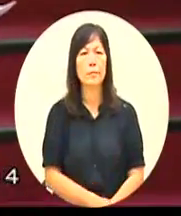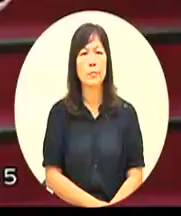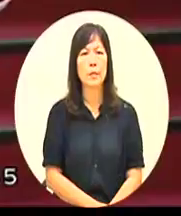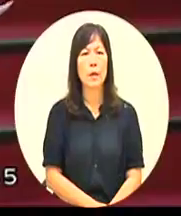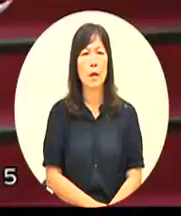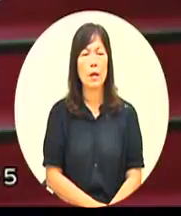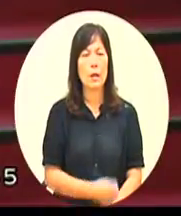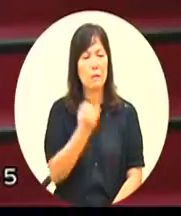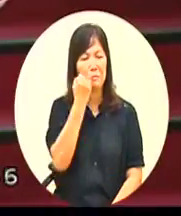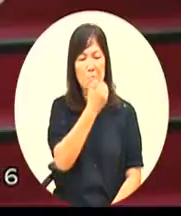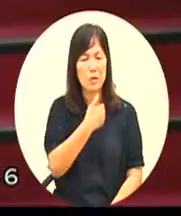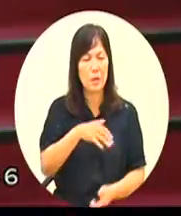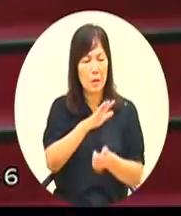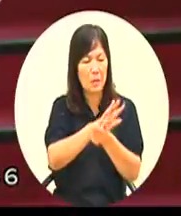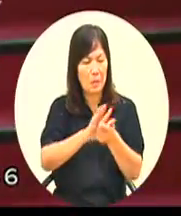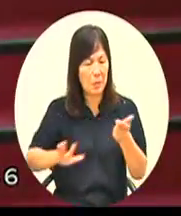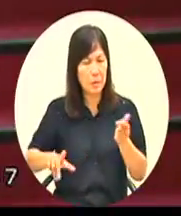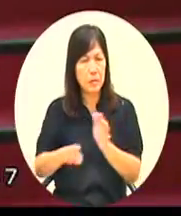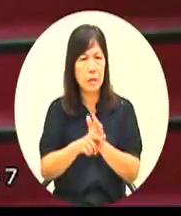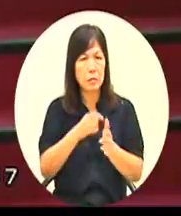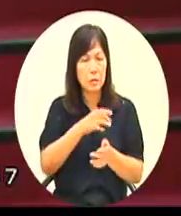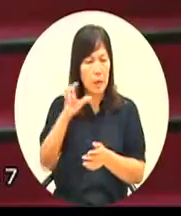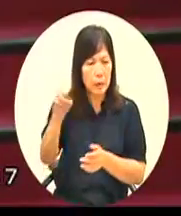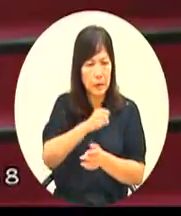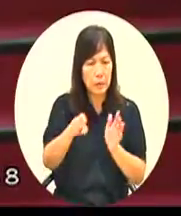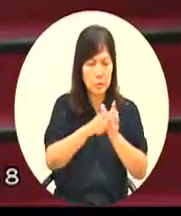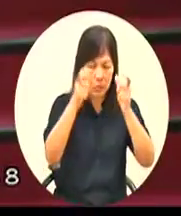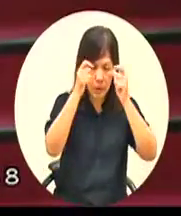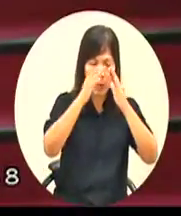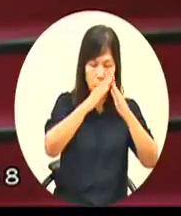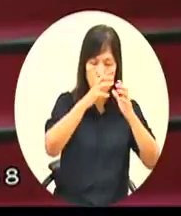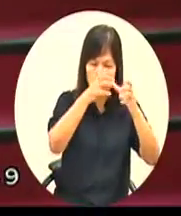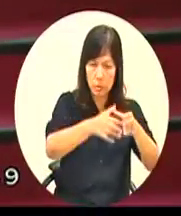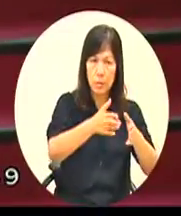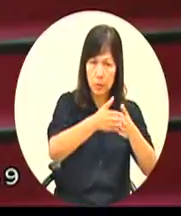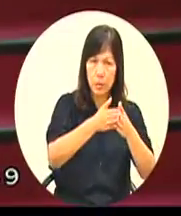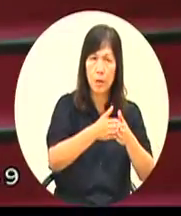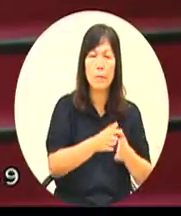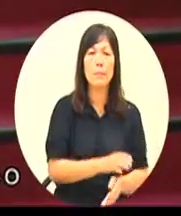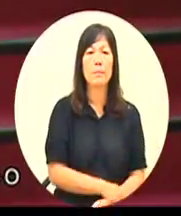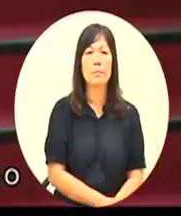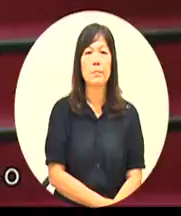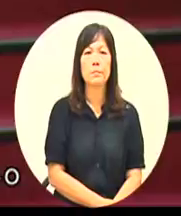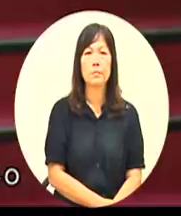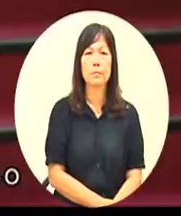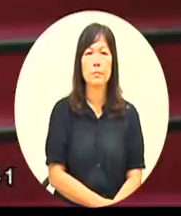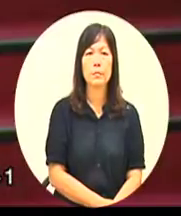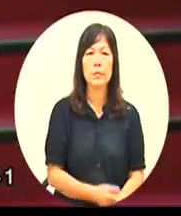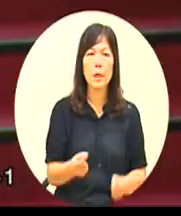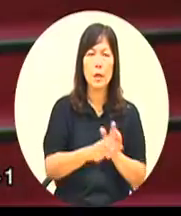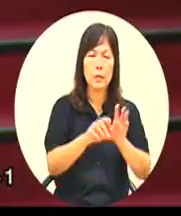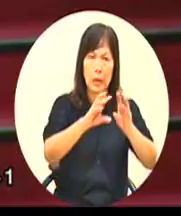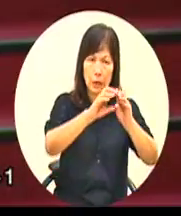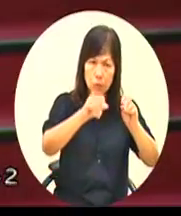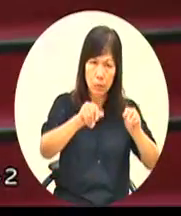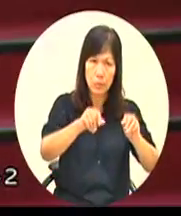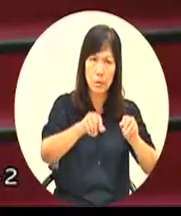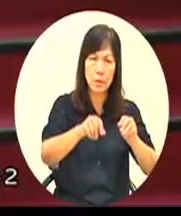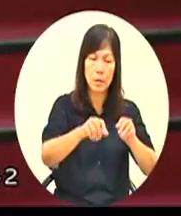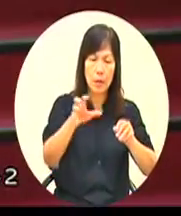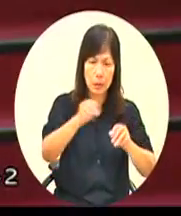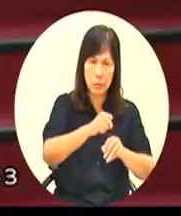会牵涉到如何争取到高雄市，包括土地的取